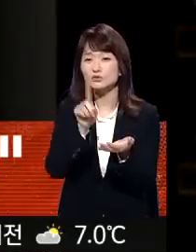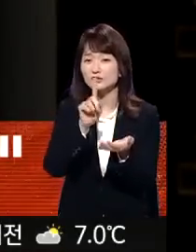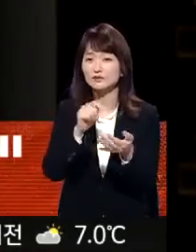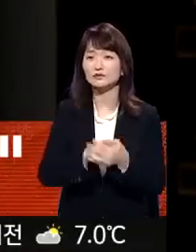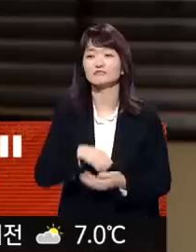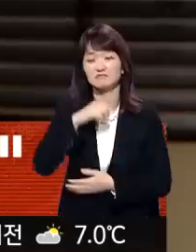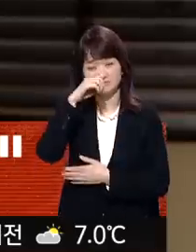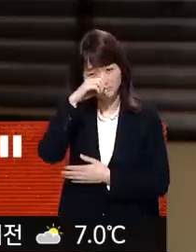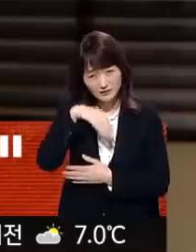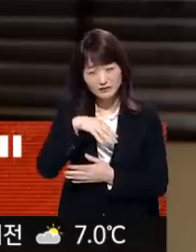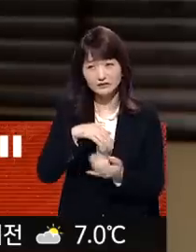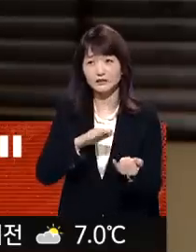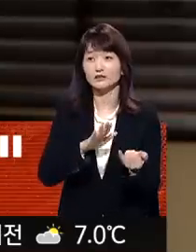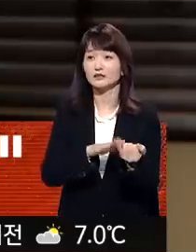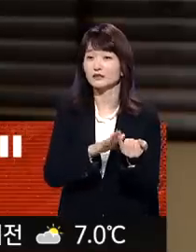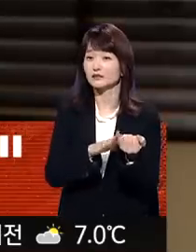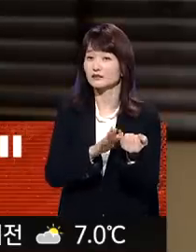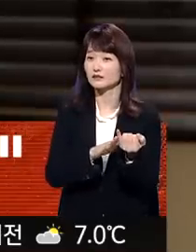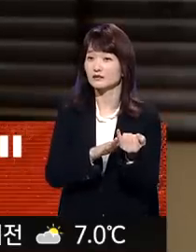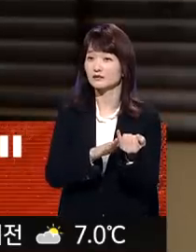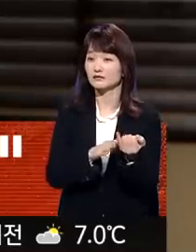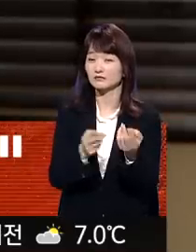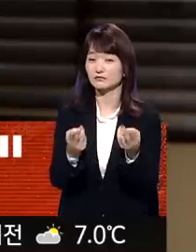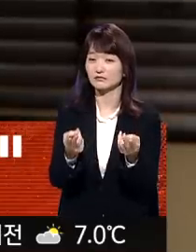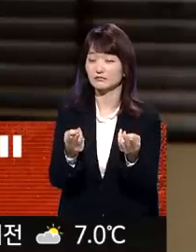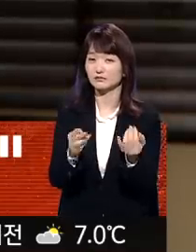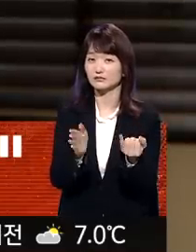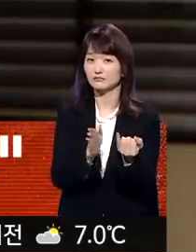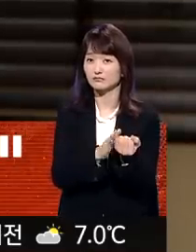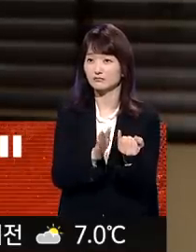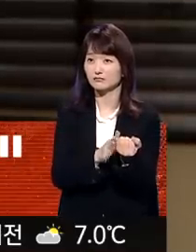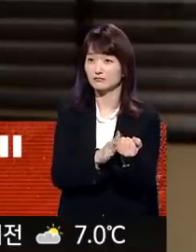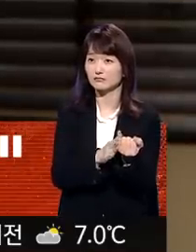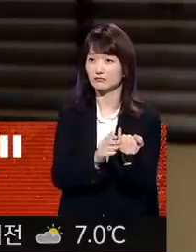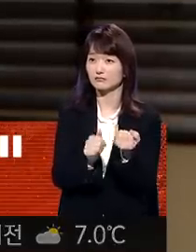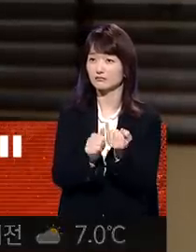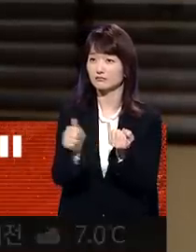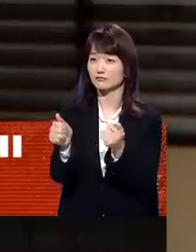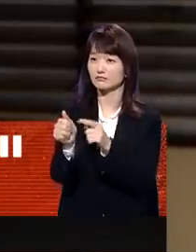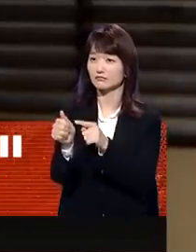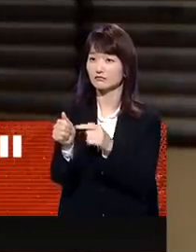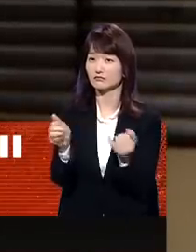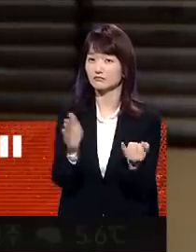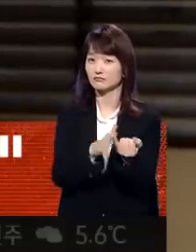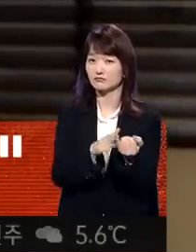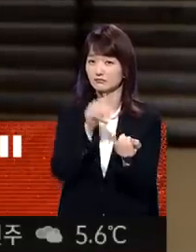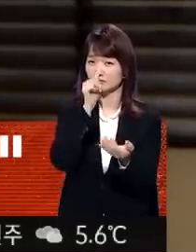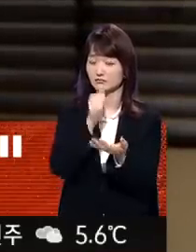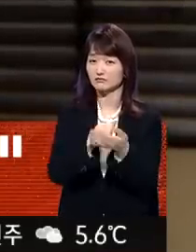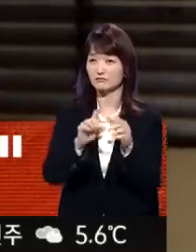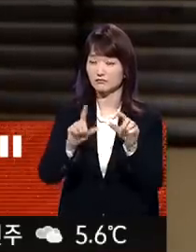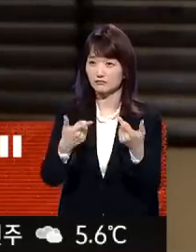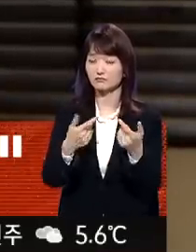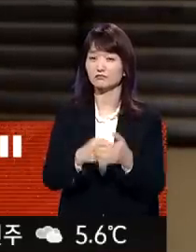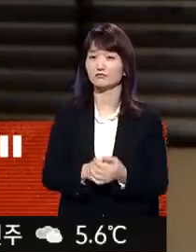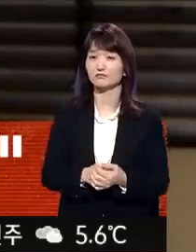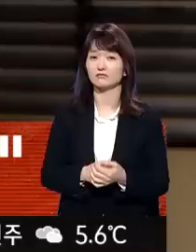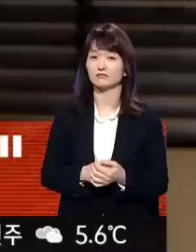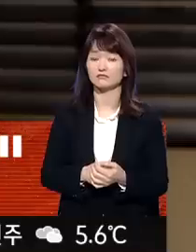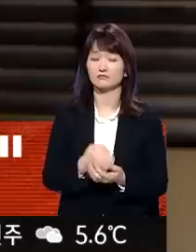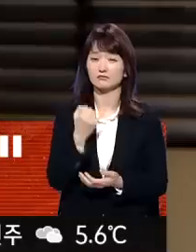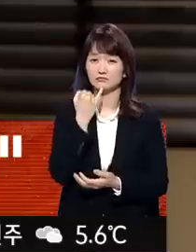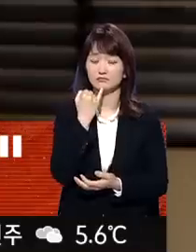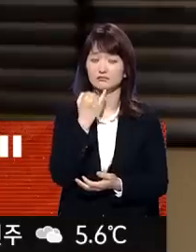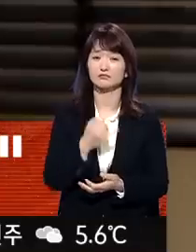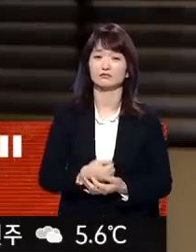살짝 이렇게 만지거나 터치를 한다 그러면 배우자가 배우자 만지는 건 죄는 아니잖아요. 죄도 아니고 뭐 어쩌면 스킨십 같은 건 괜찮아 나쁘지